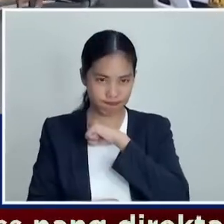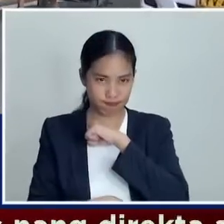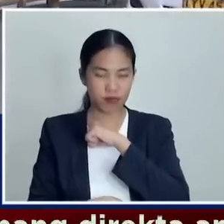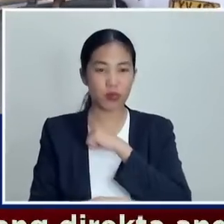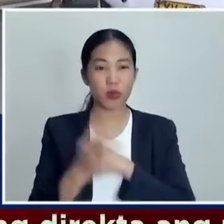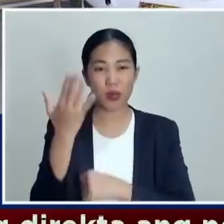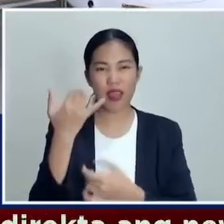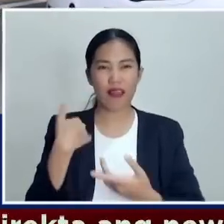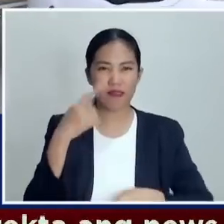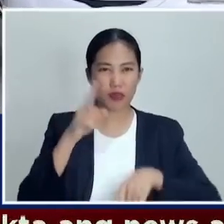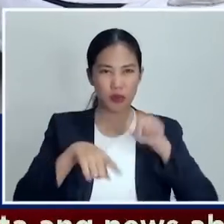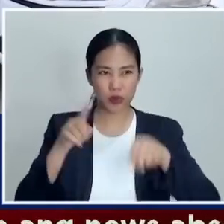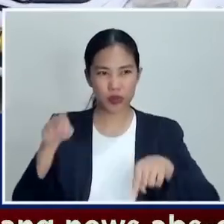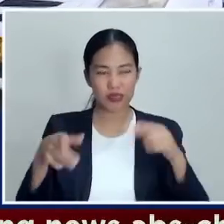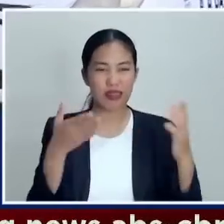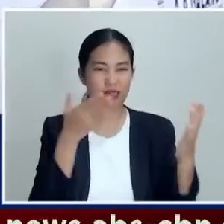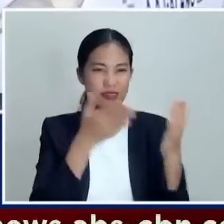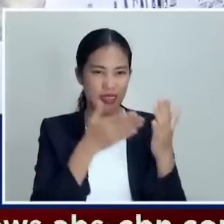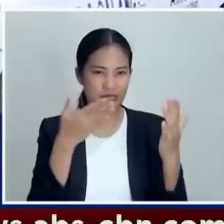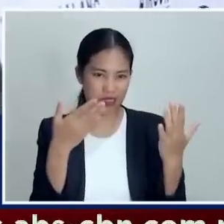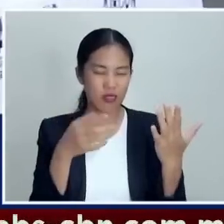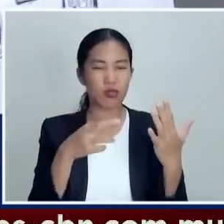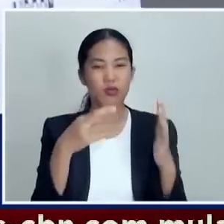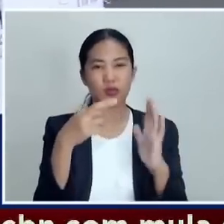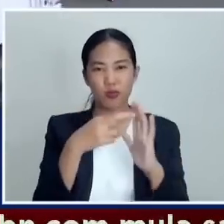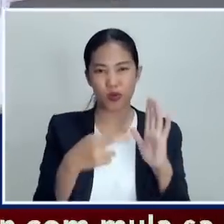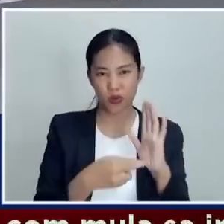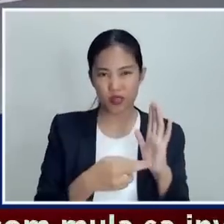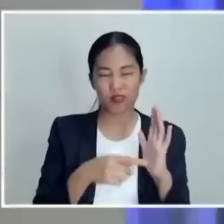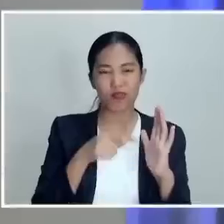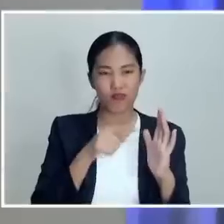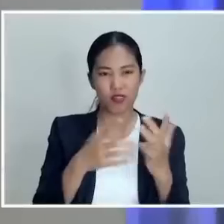ibang paglabag sa kanilang tungkulin.